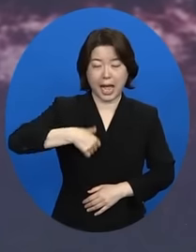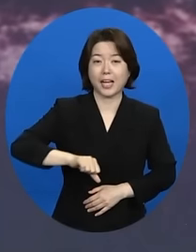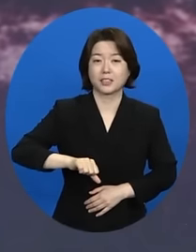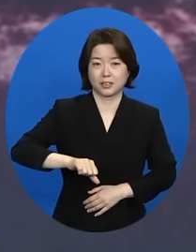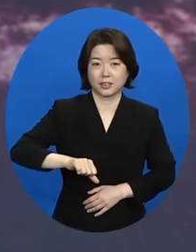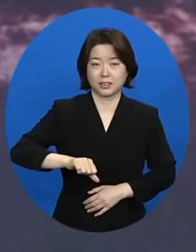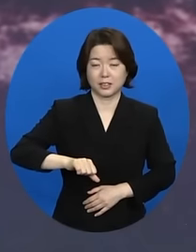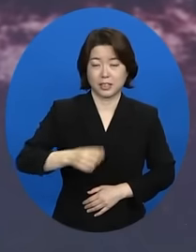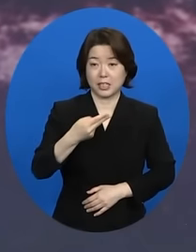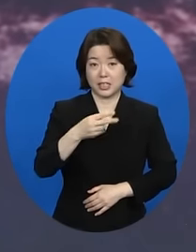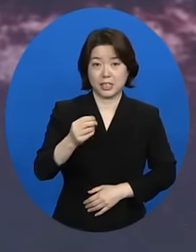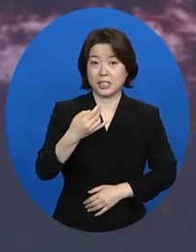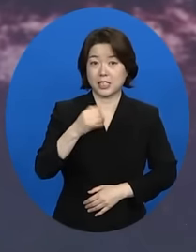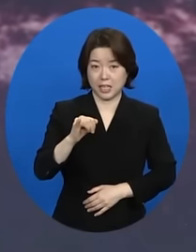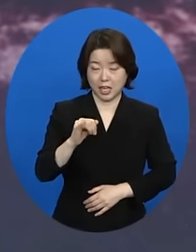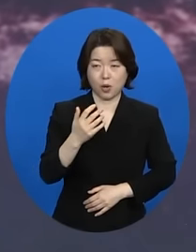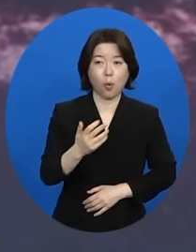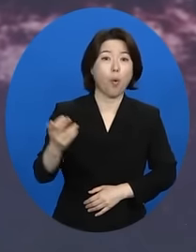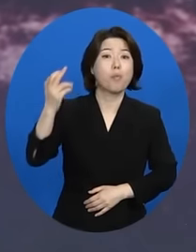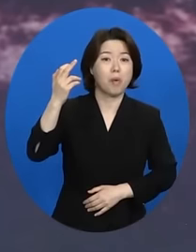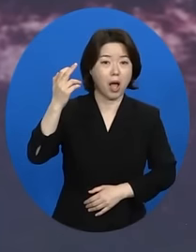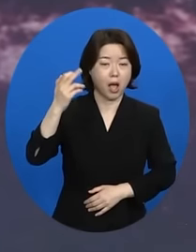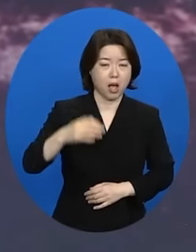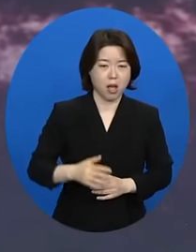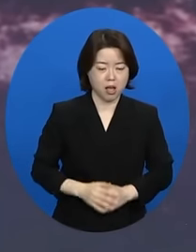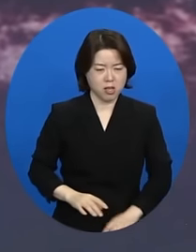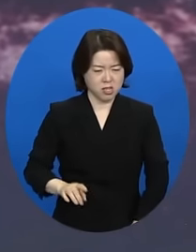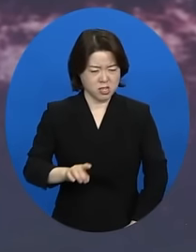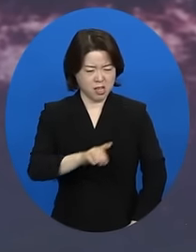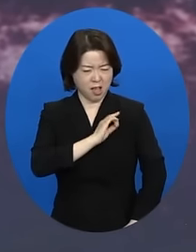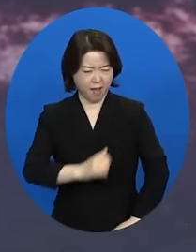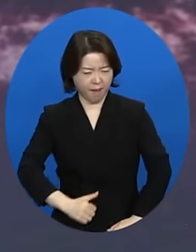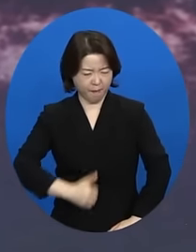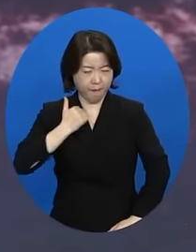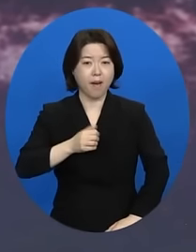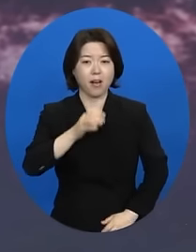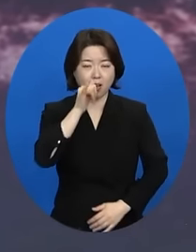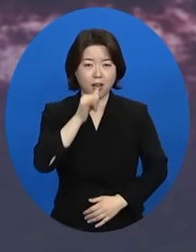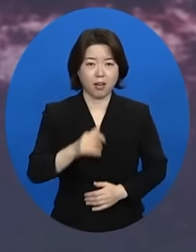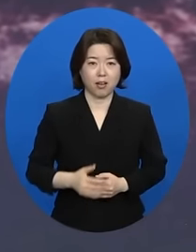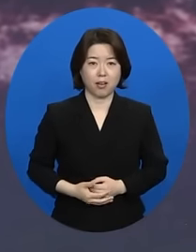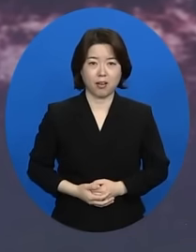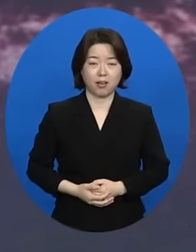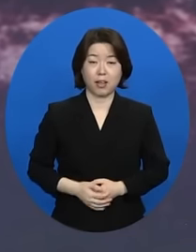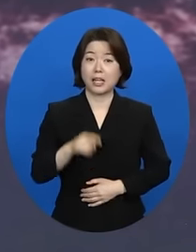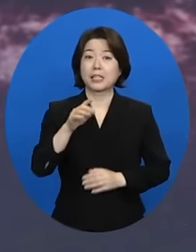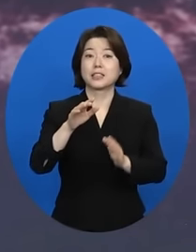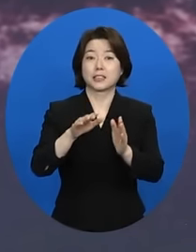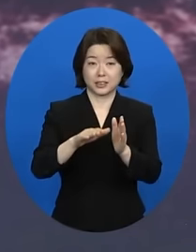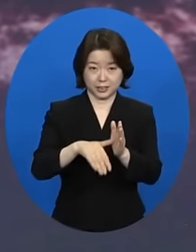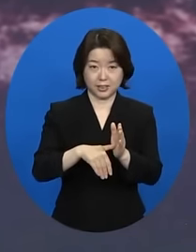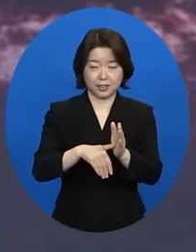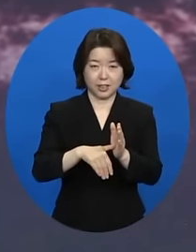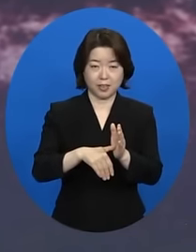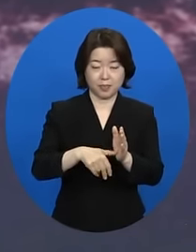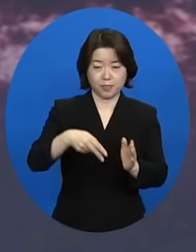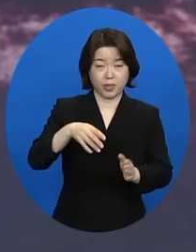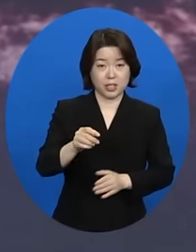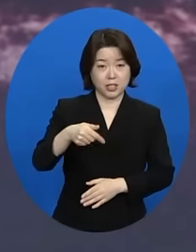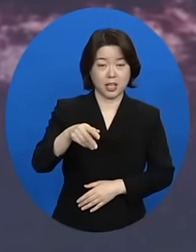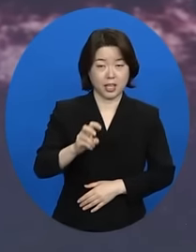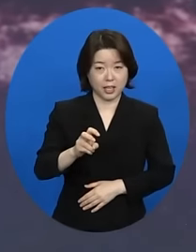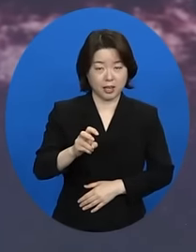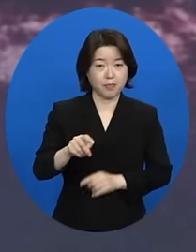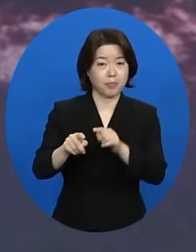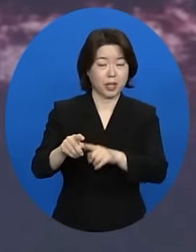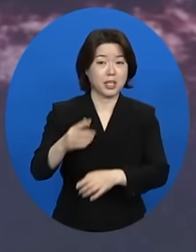이 디나의 오빠들, 이 오빠들이 가장 분노하게 되죠. 그때에 이 세겜의 아버지